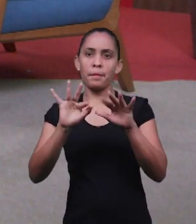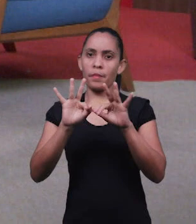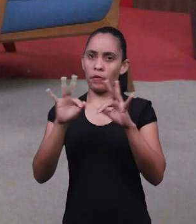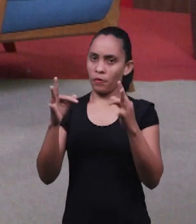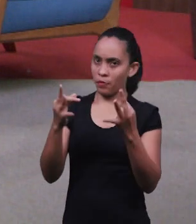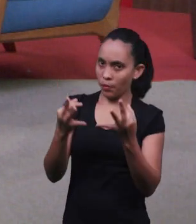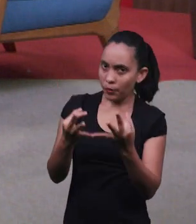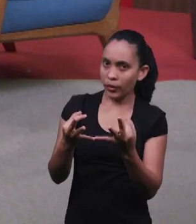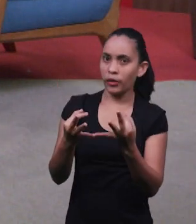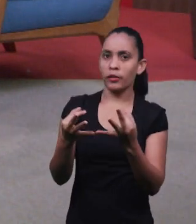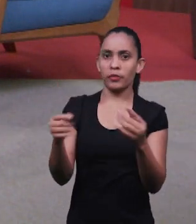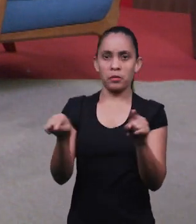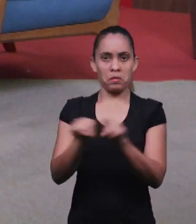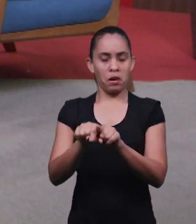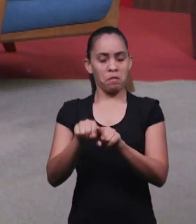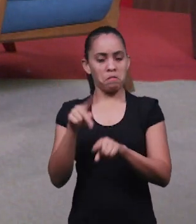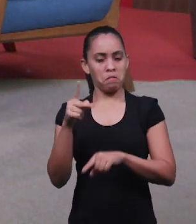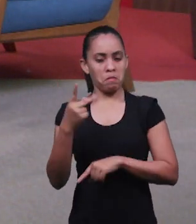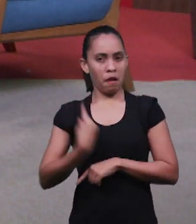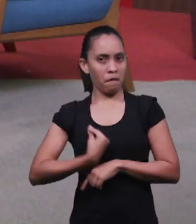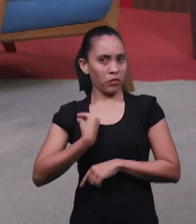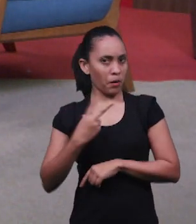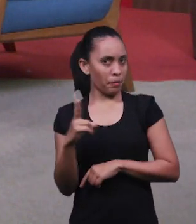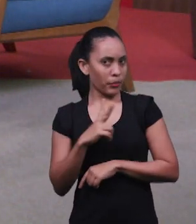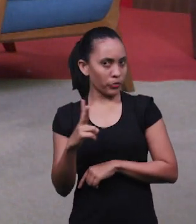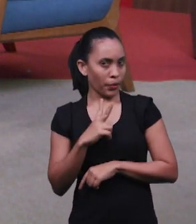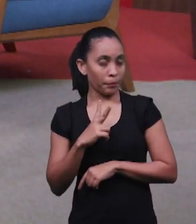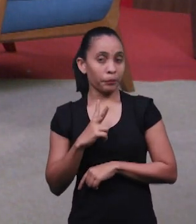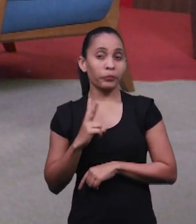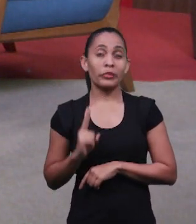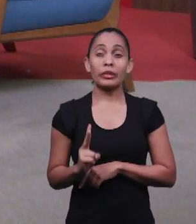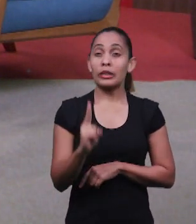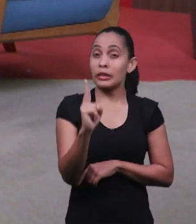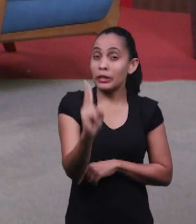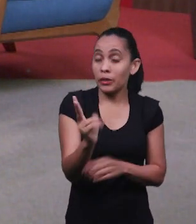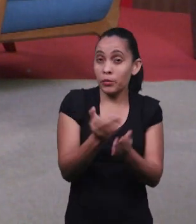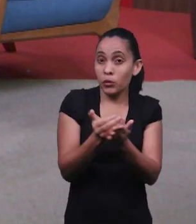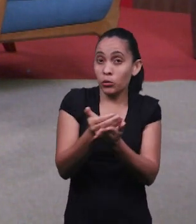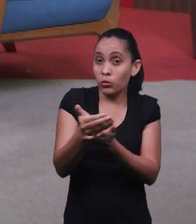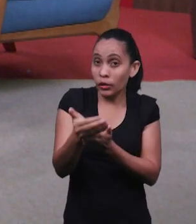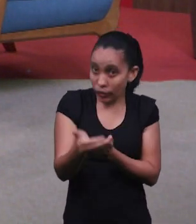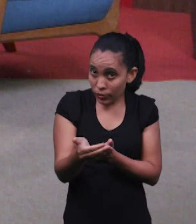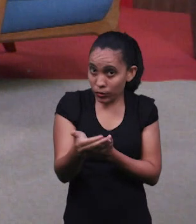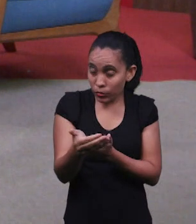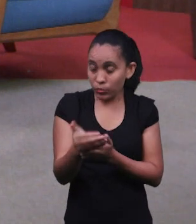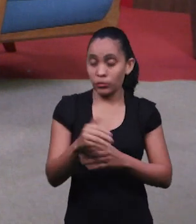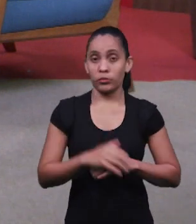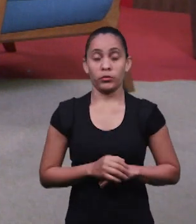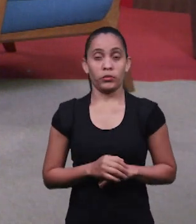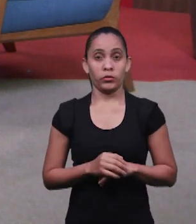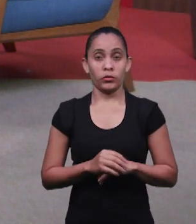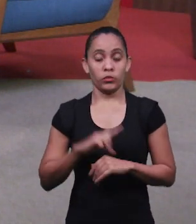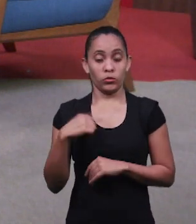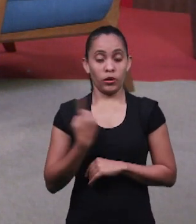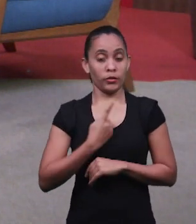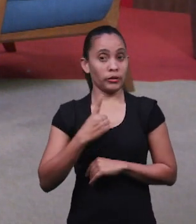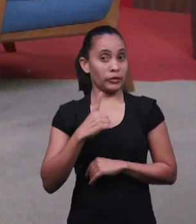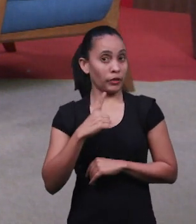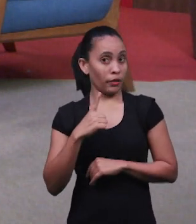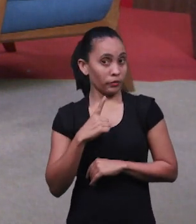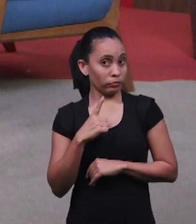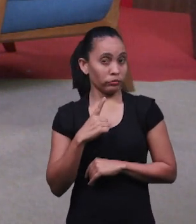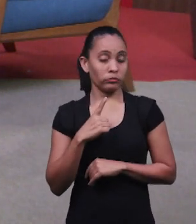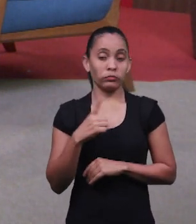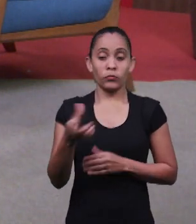pour leur vie, de leur famille. Et vous aussi, vous pouvez envoyer toujours au début de la programmation,